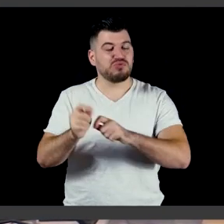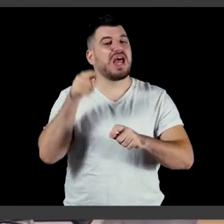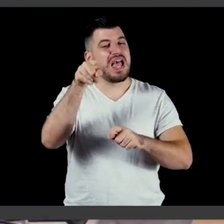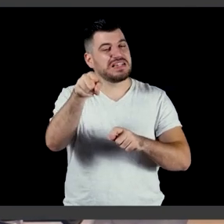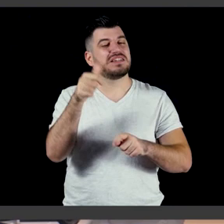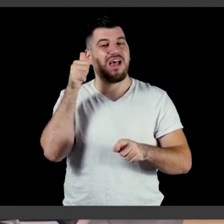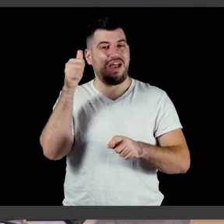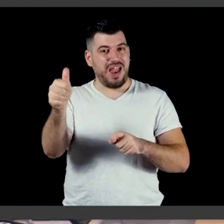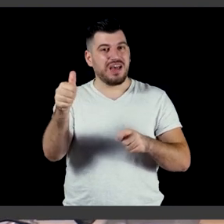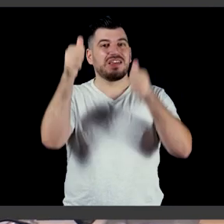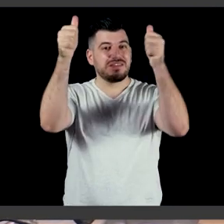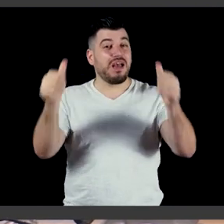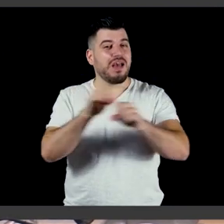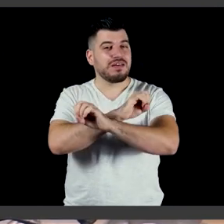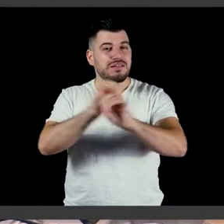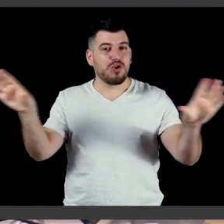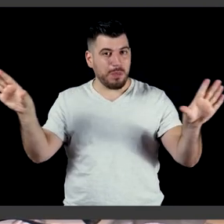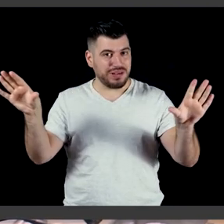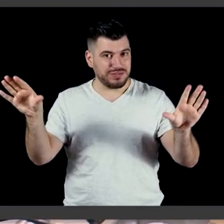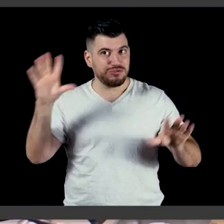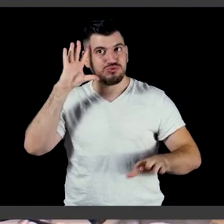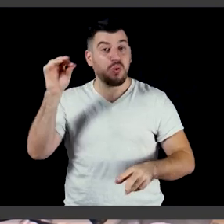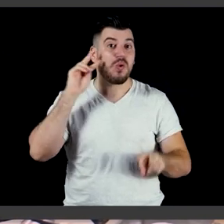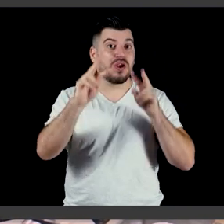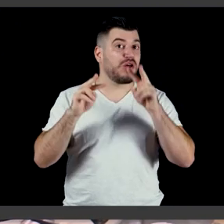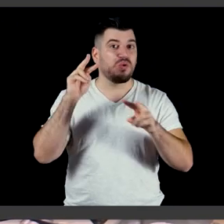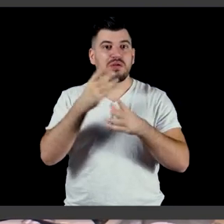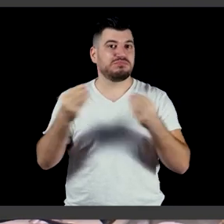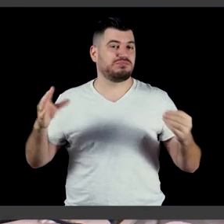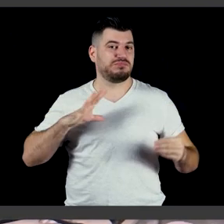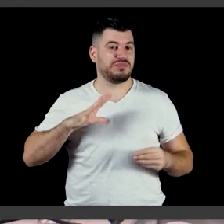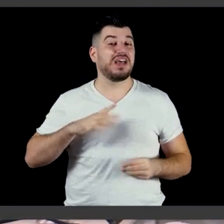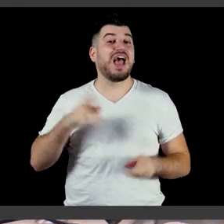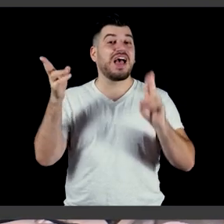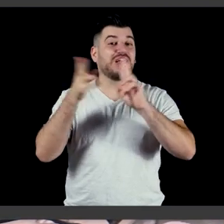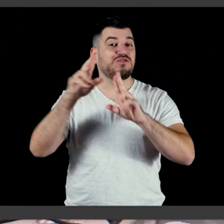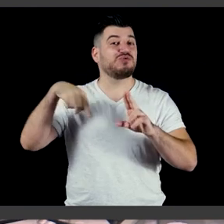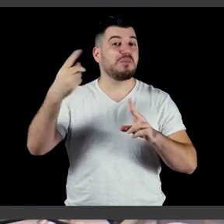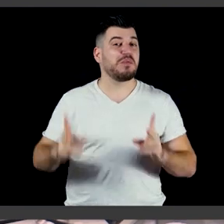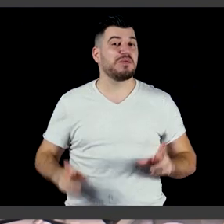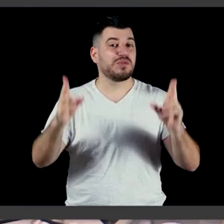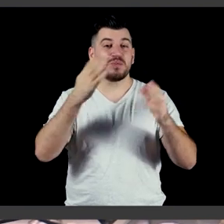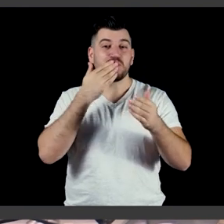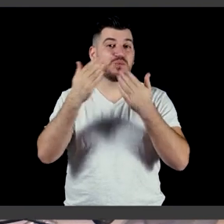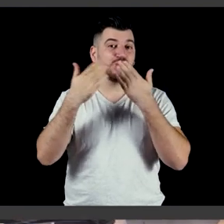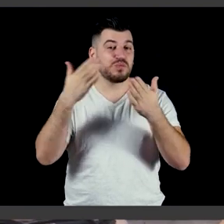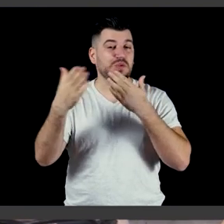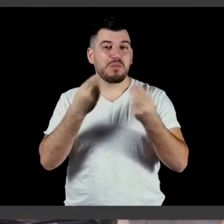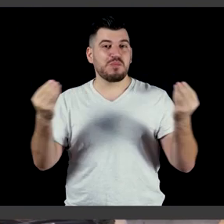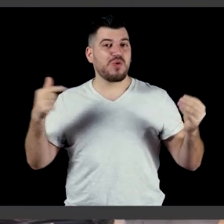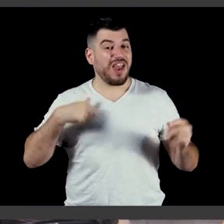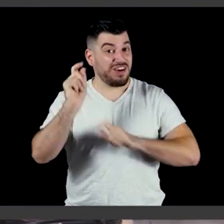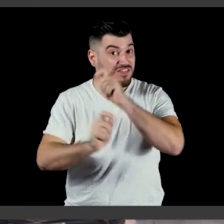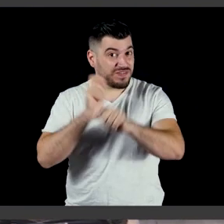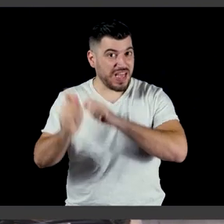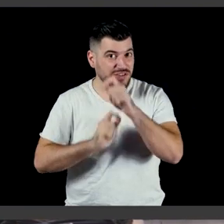κάνετε share, like, share σημαίνει κοινοποίηση. Αυτά. Ραντεβού στο επόμενο μας επεισόδιο. Φιλάκια πάρα πολλά να το